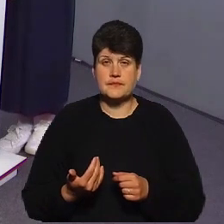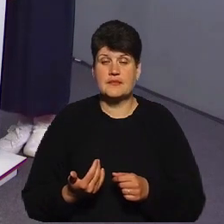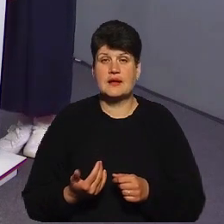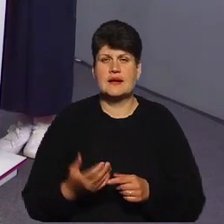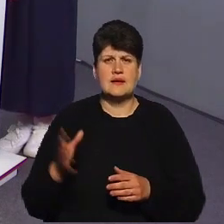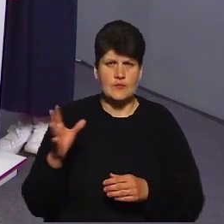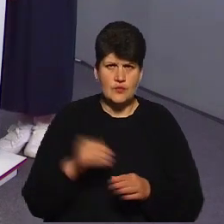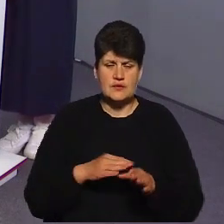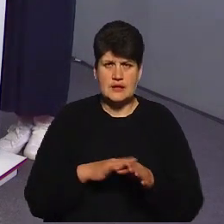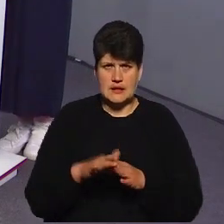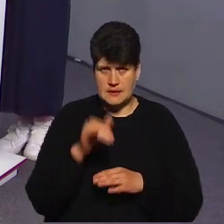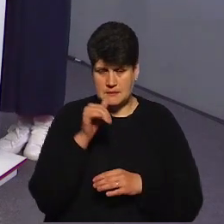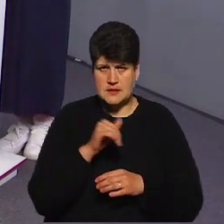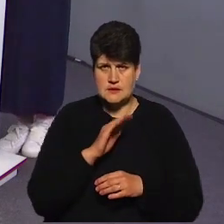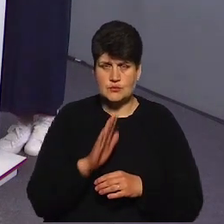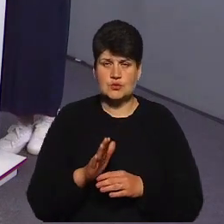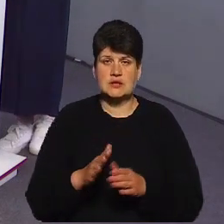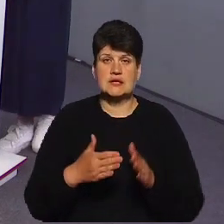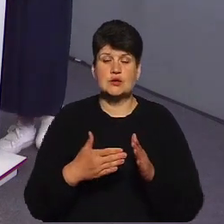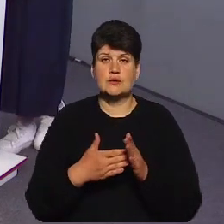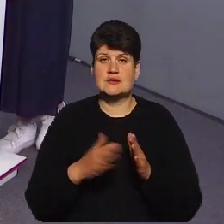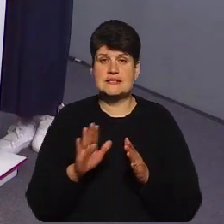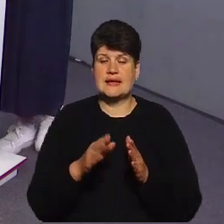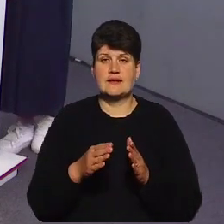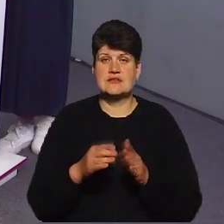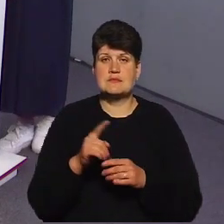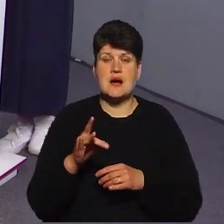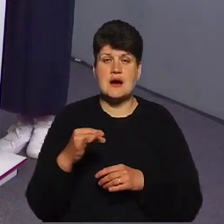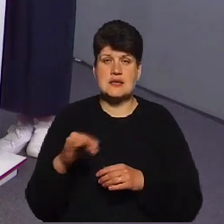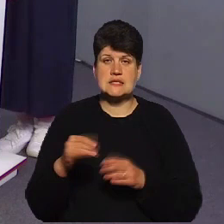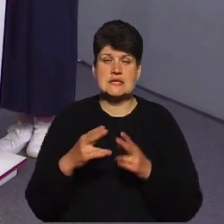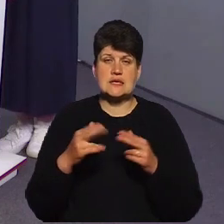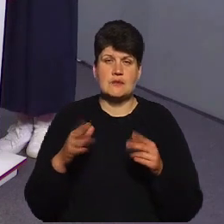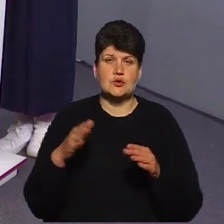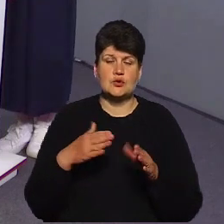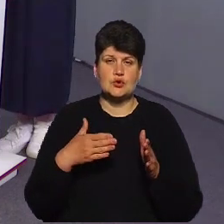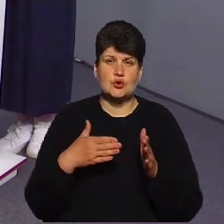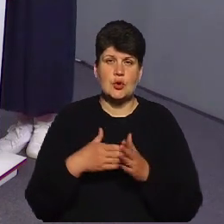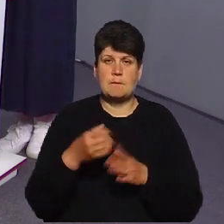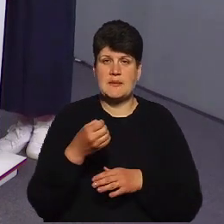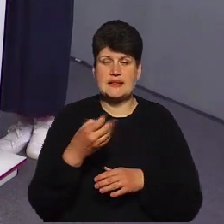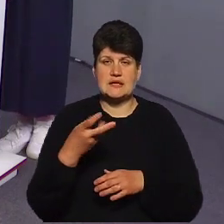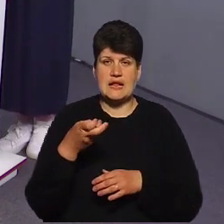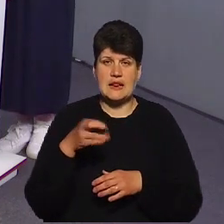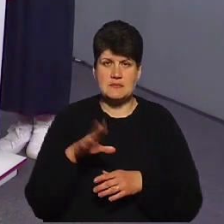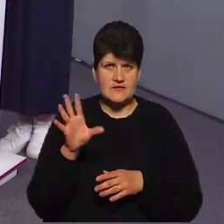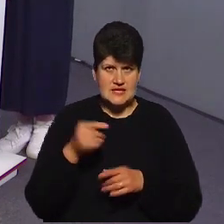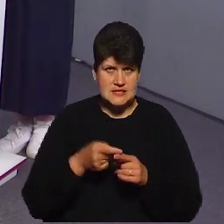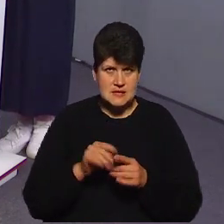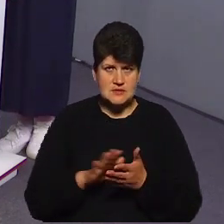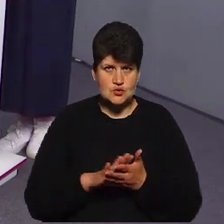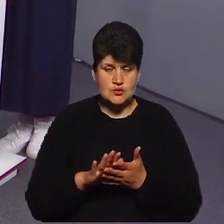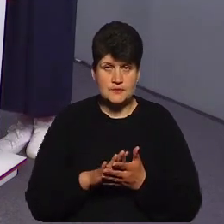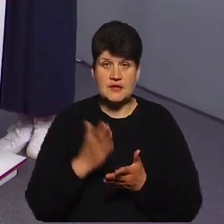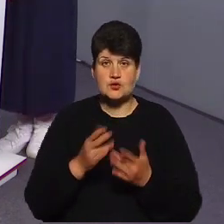так, виставка на пошті, липня. Так? Ні, це не на пошті, це в Збаразькому замку. Цілий місяць триватиме до 15 липня. І все це безкоштовно? Якщо ви будете заходити